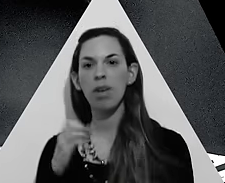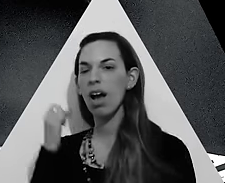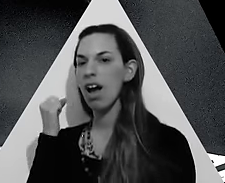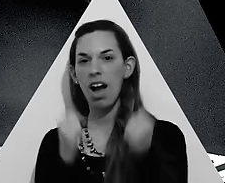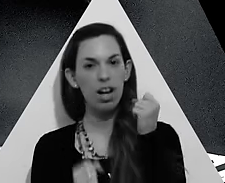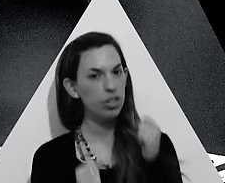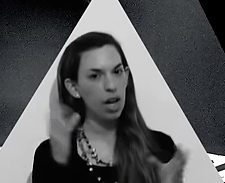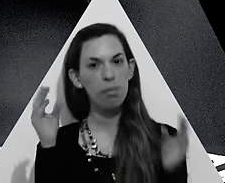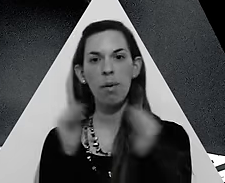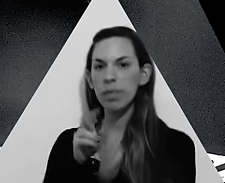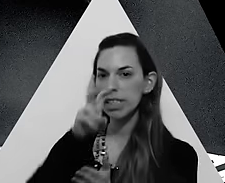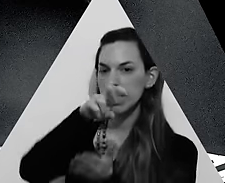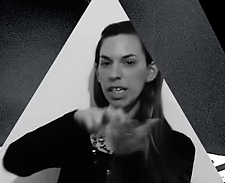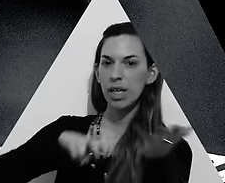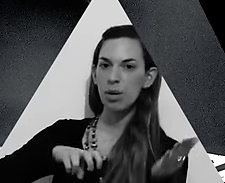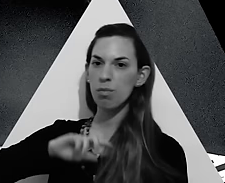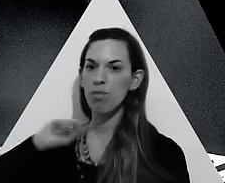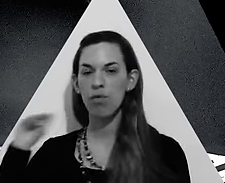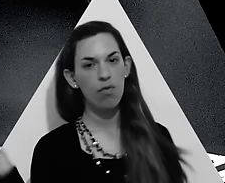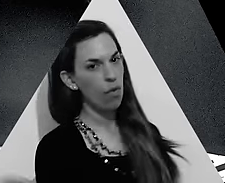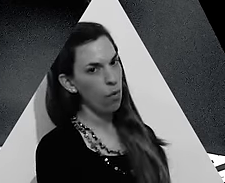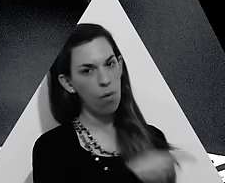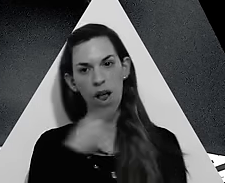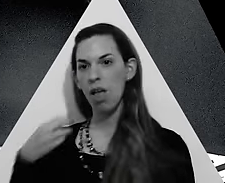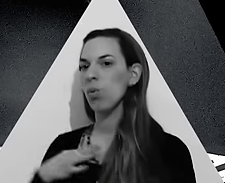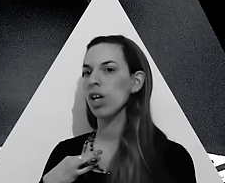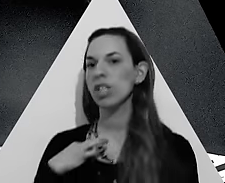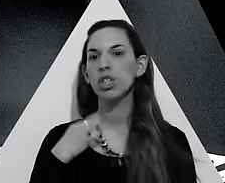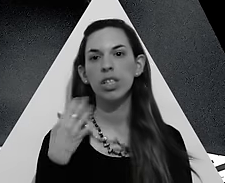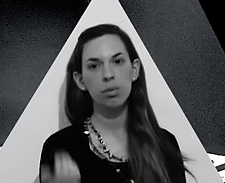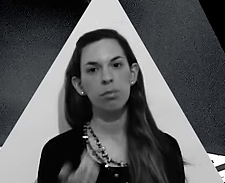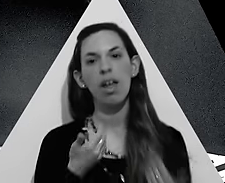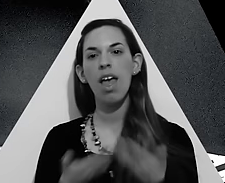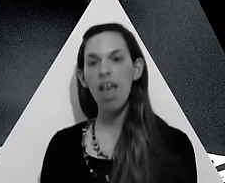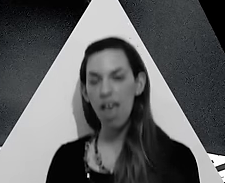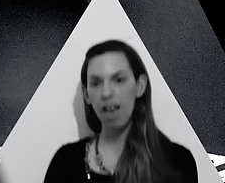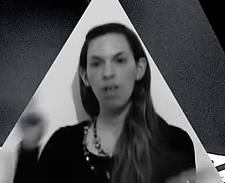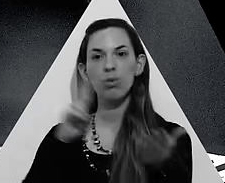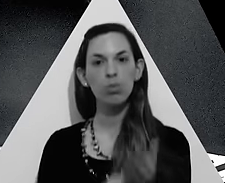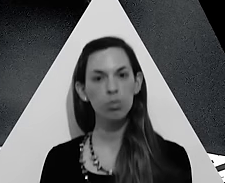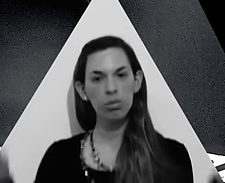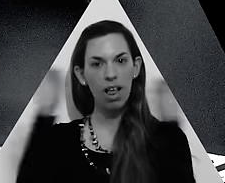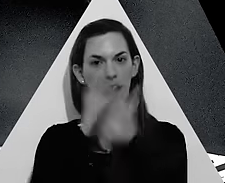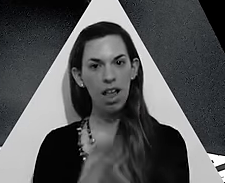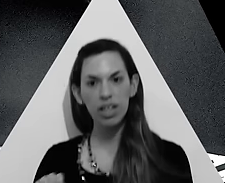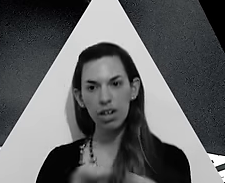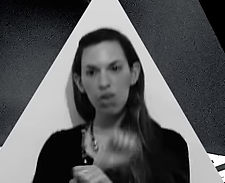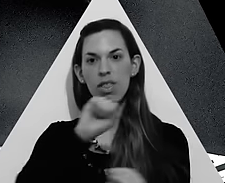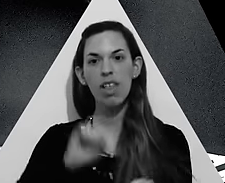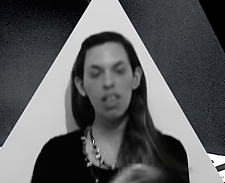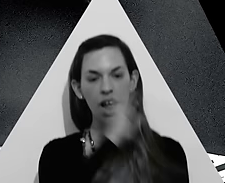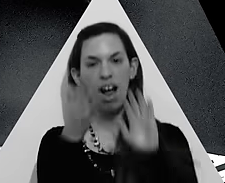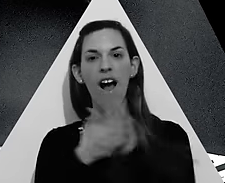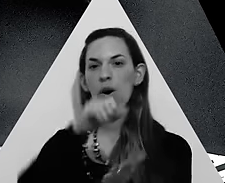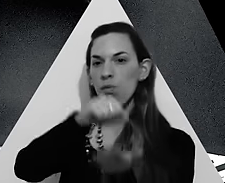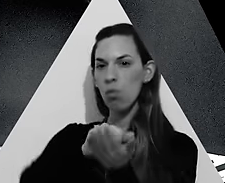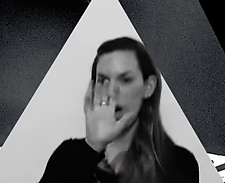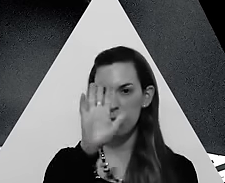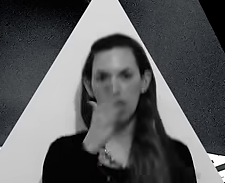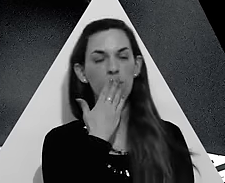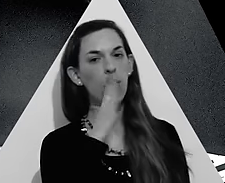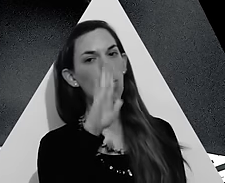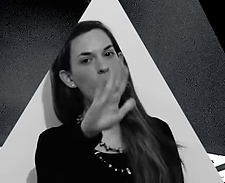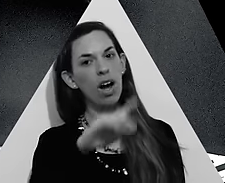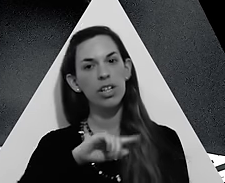בכבישים קשה עם המיסים וכולנו אדישים אז אין לנו זכות בכלל להתלונן הכל